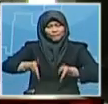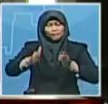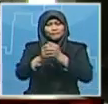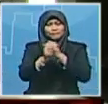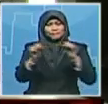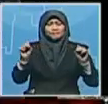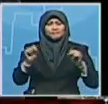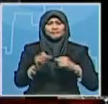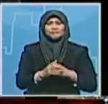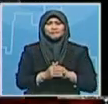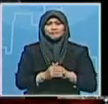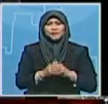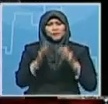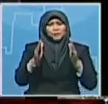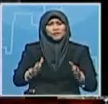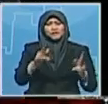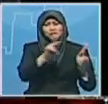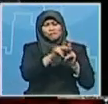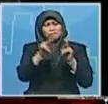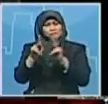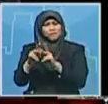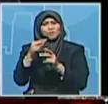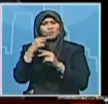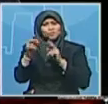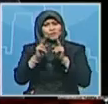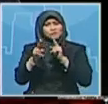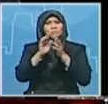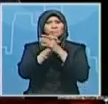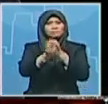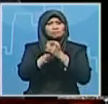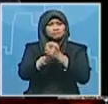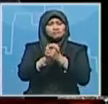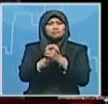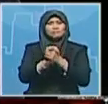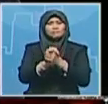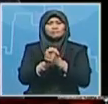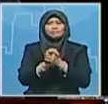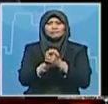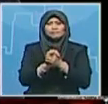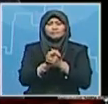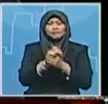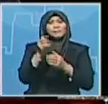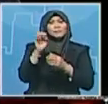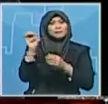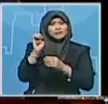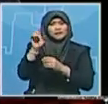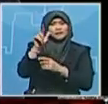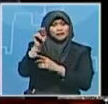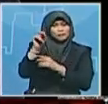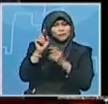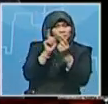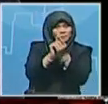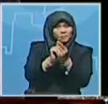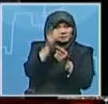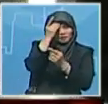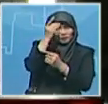Alhamdulillah. Orang kampung tanya dengan Datuk kerana dia sempat telefon. Cik Mazlan, selalu jumpa dengan Datuk Seri